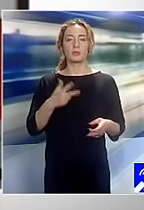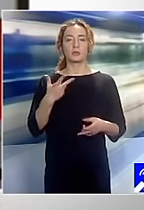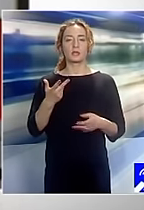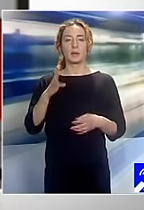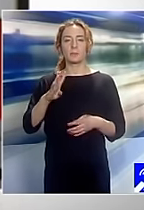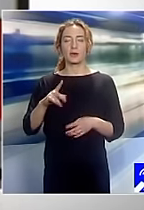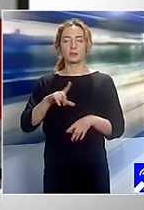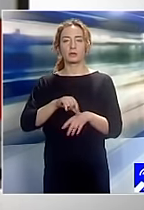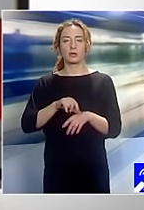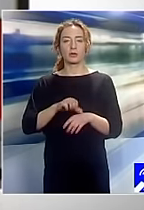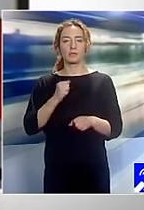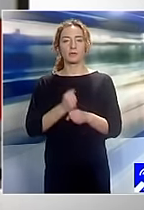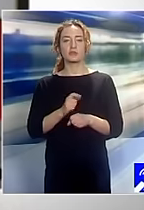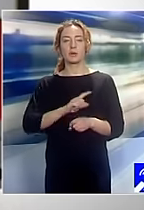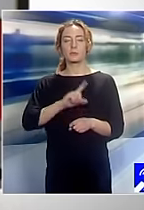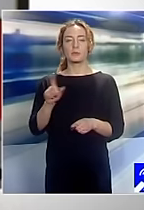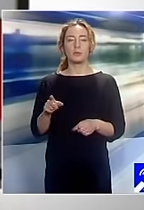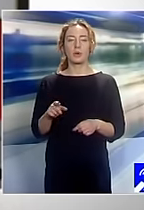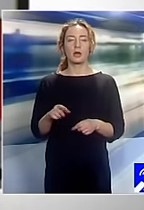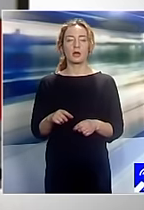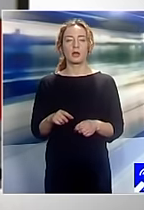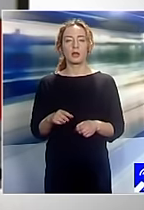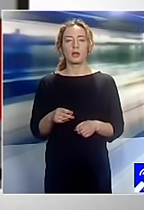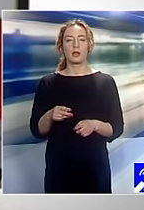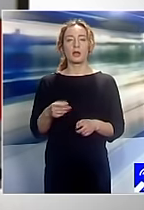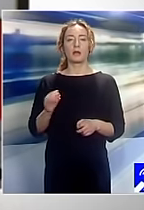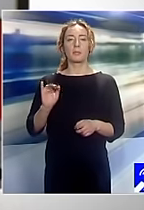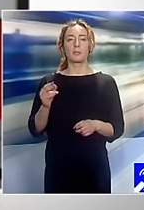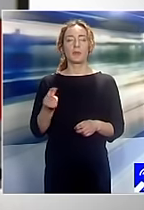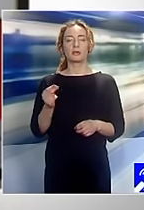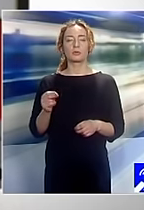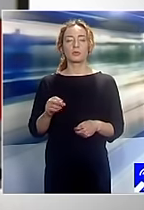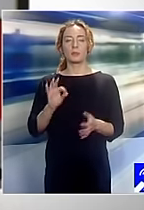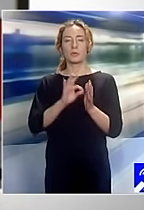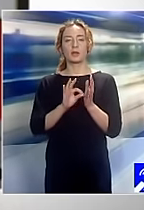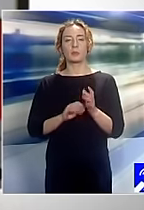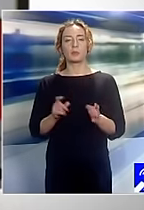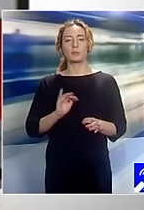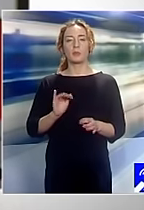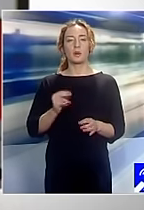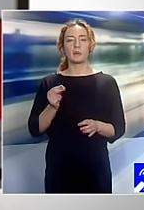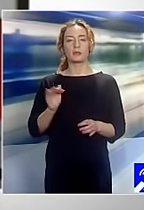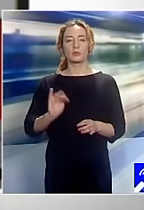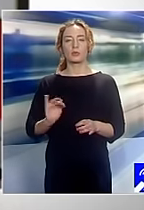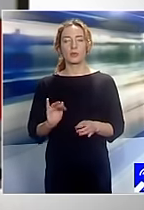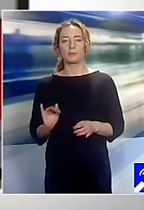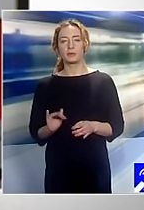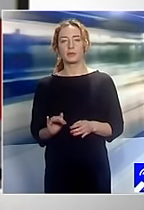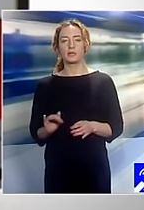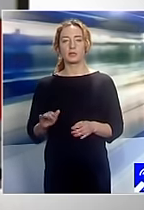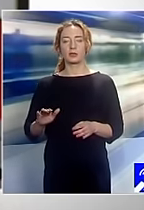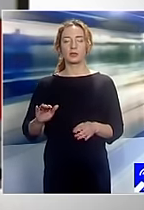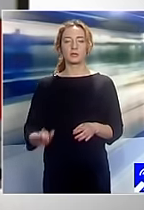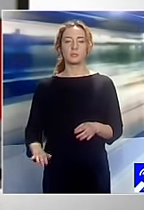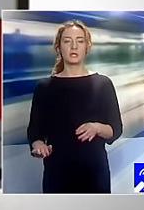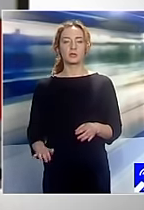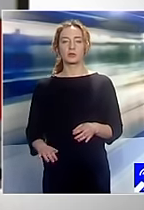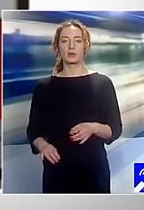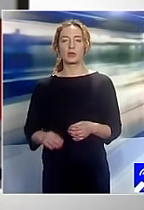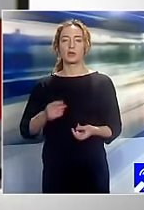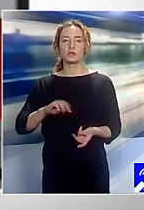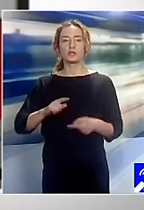făcut numai program special de puericultură, adică de copii sub un an, ca să ne ocupăm de ei și pe urmă am rămas în continuare încă 6 ori la cabinet să